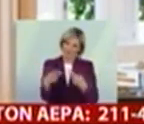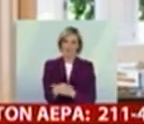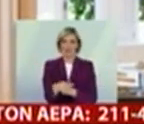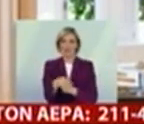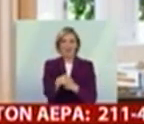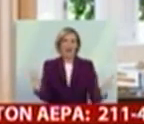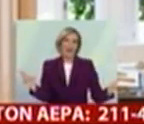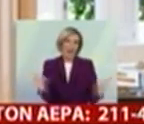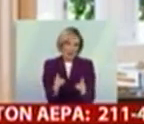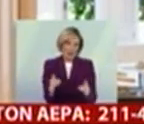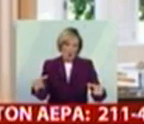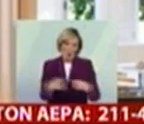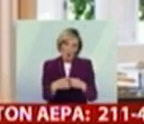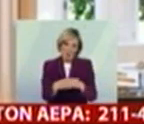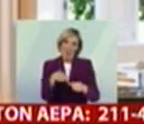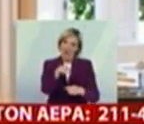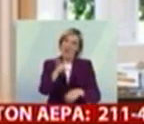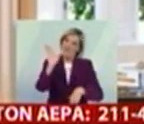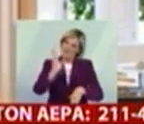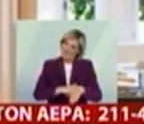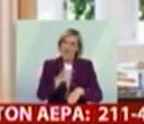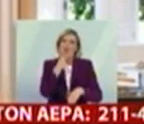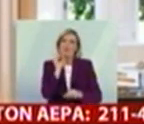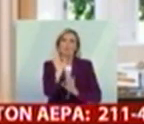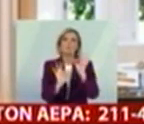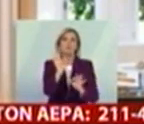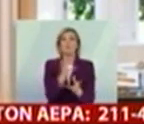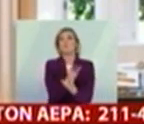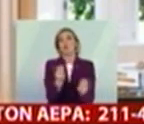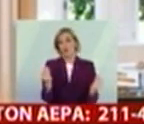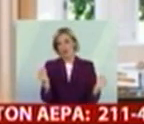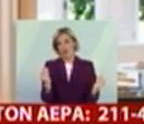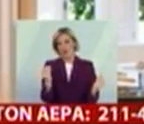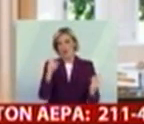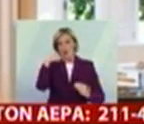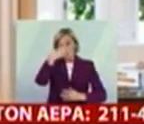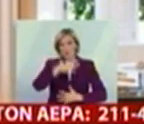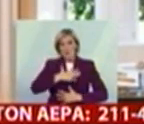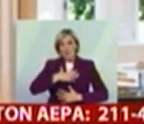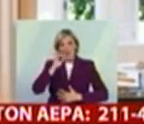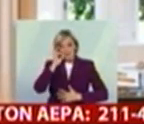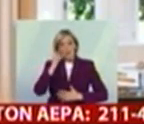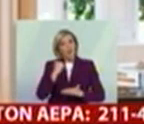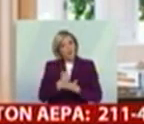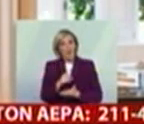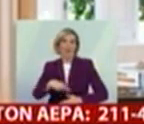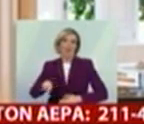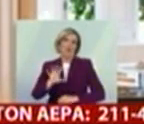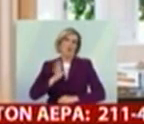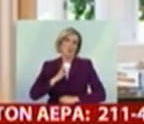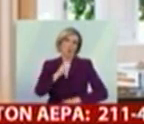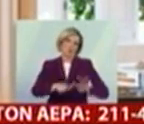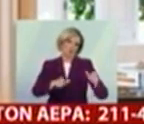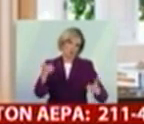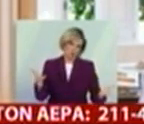σας. Άκουσα τώρα και γι' αυτό πήρα τηλέφωνο, ναι, ότι η μείωση